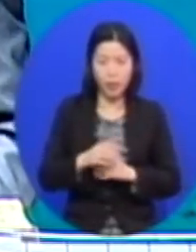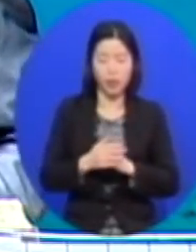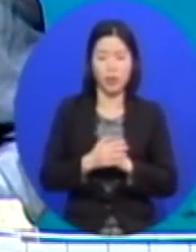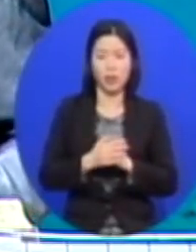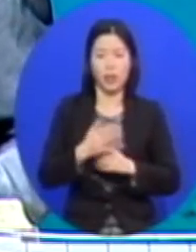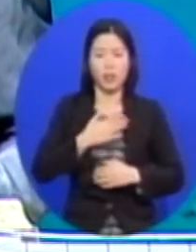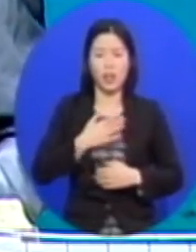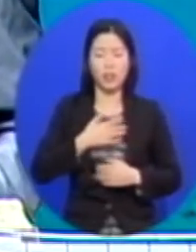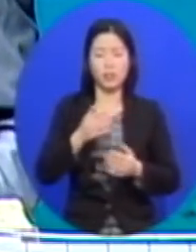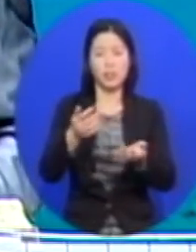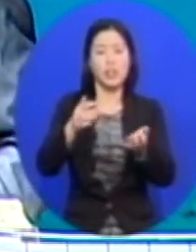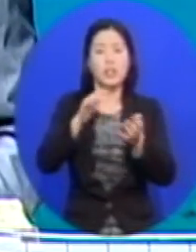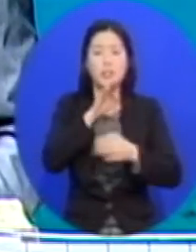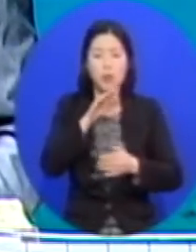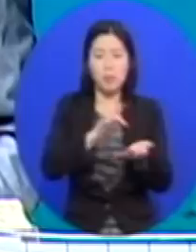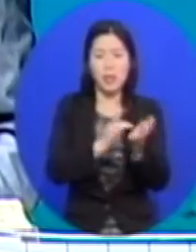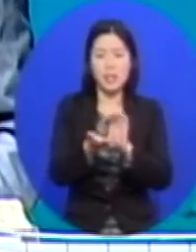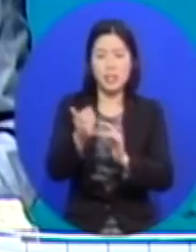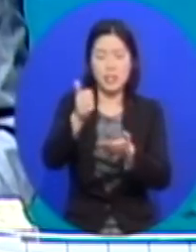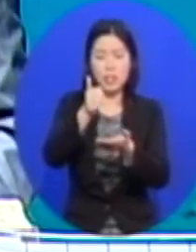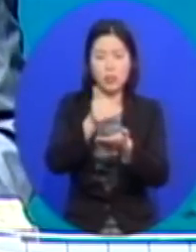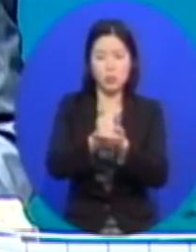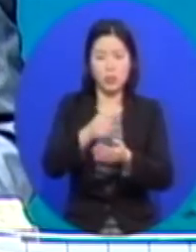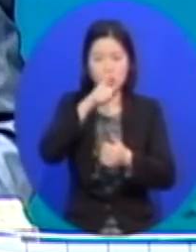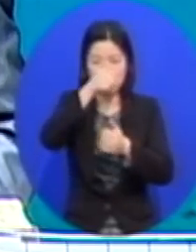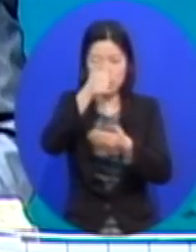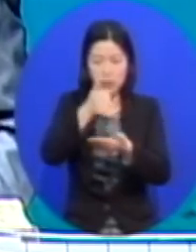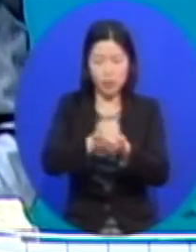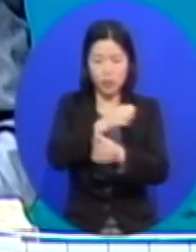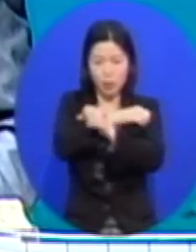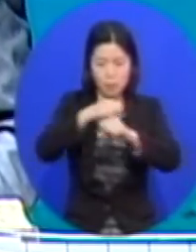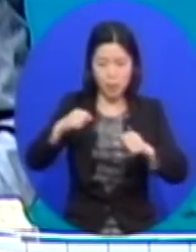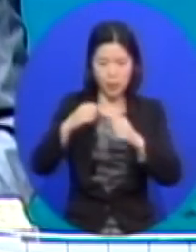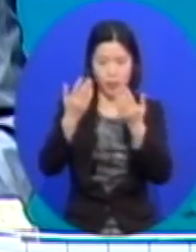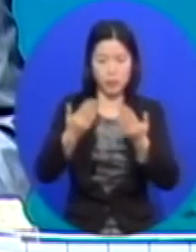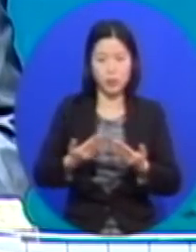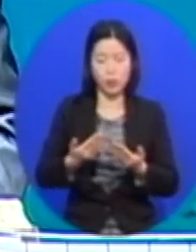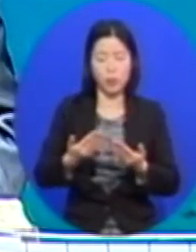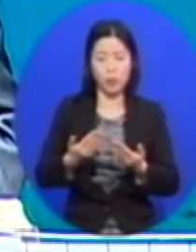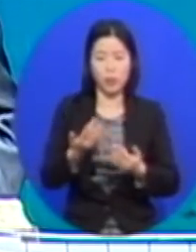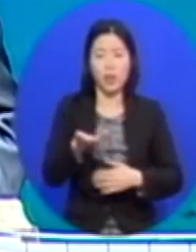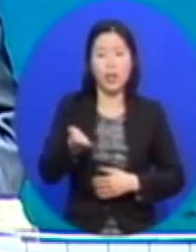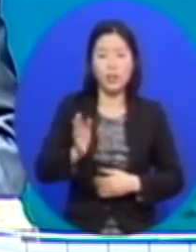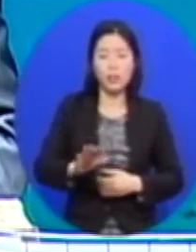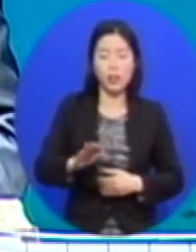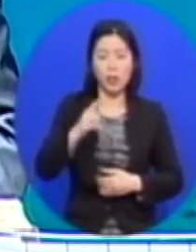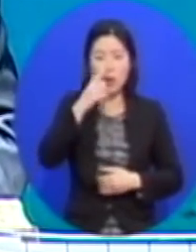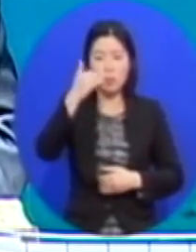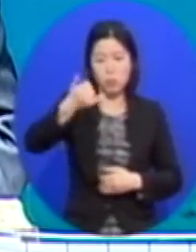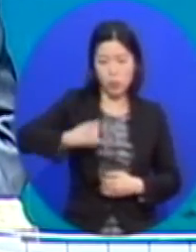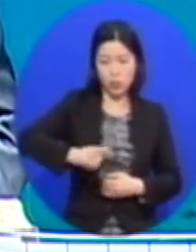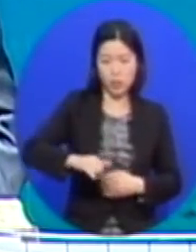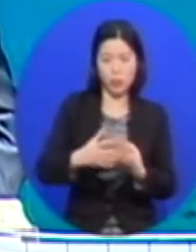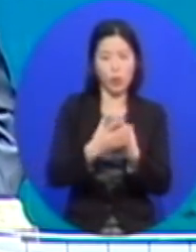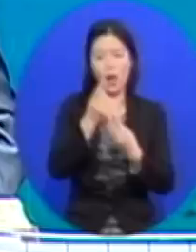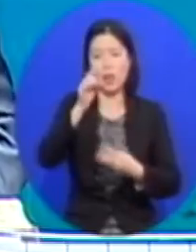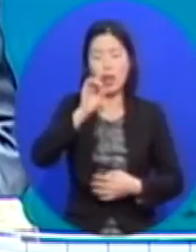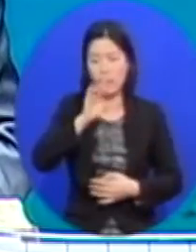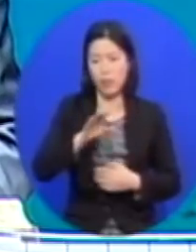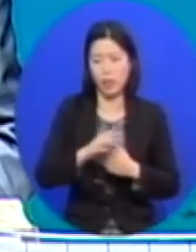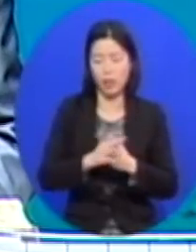나는 정말 예수님 때문에 죄 사함 받아 써 그런데도 부모 자식간에 하나가 안되고